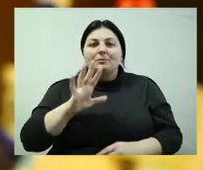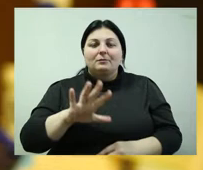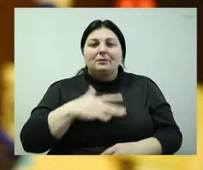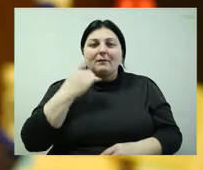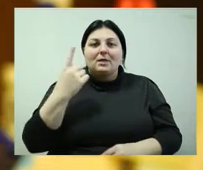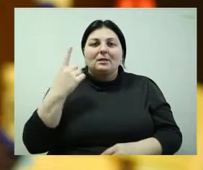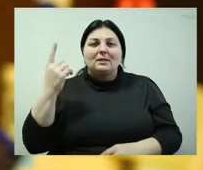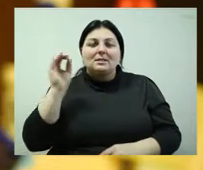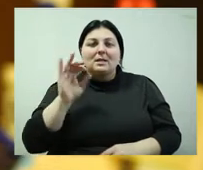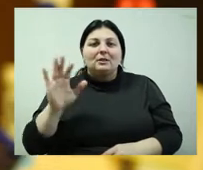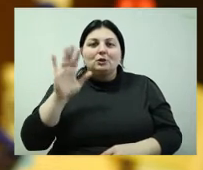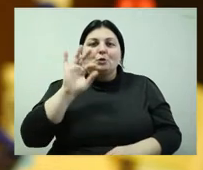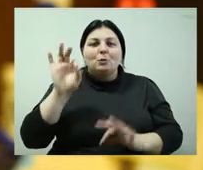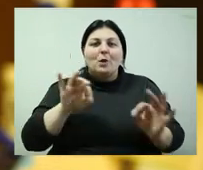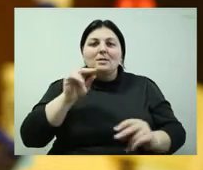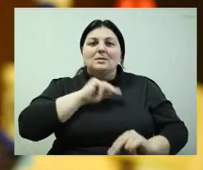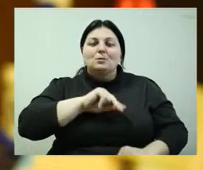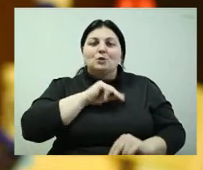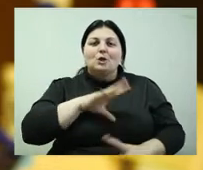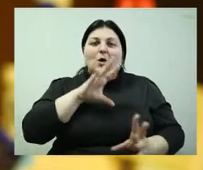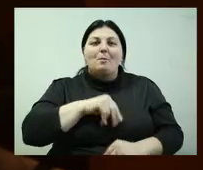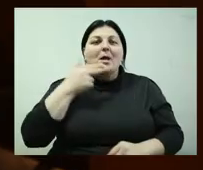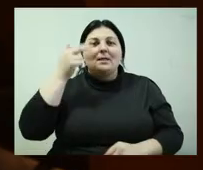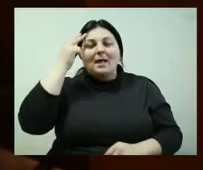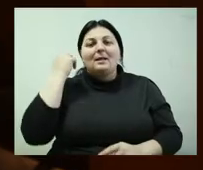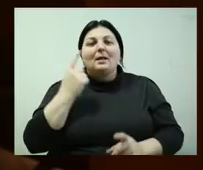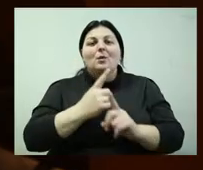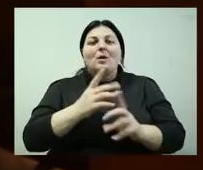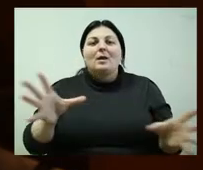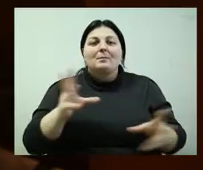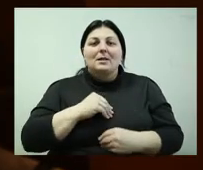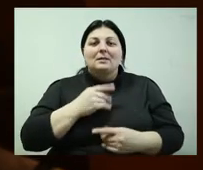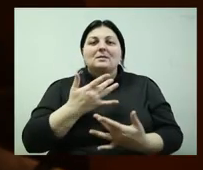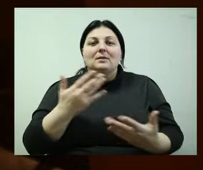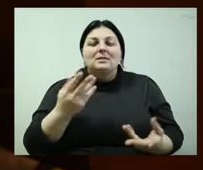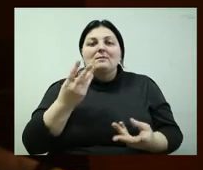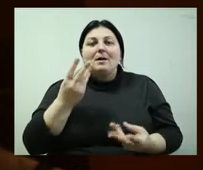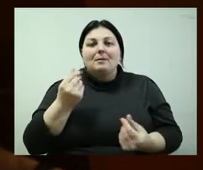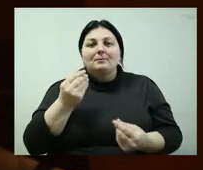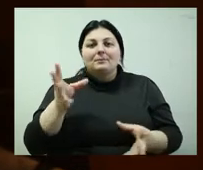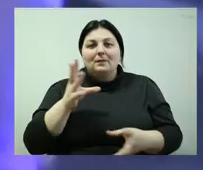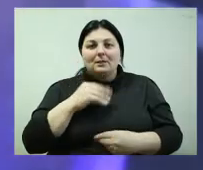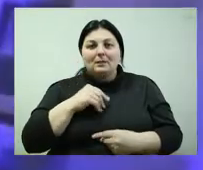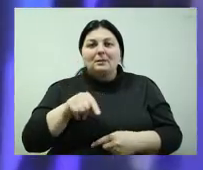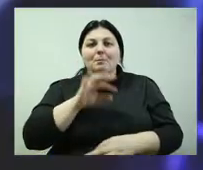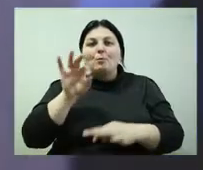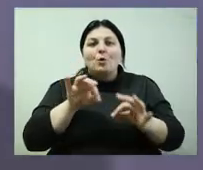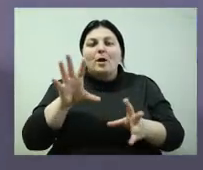ძალიან ბოლო წლების განმავლობაში გამოყენებითი მათემატიკის მიმართულებით მიღებული შედეგების